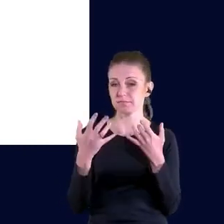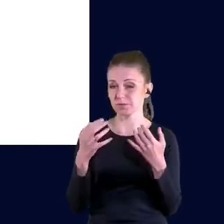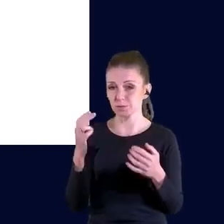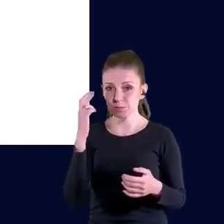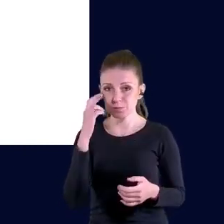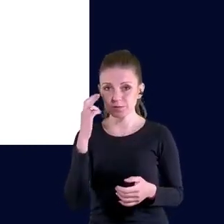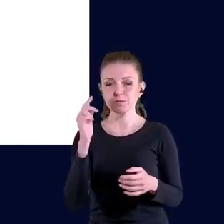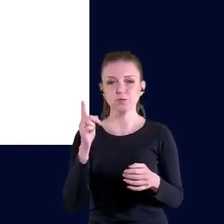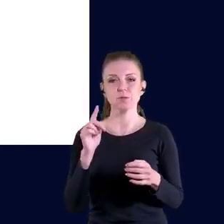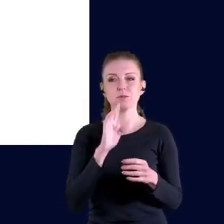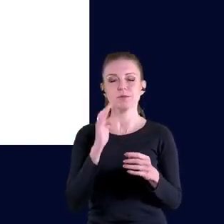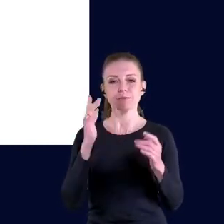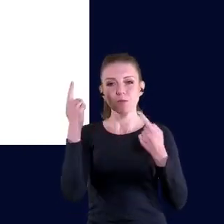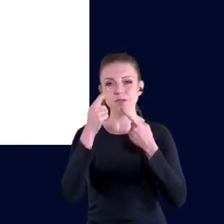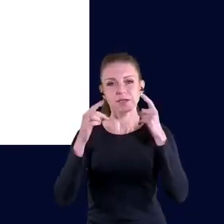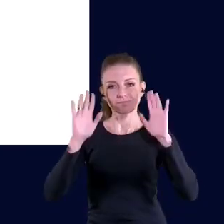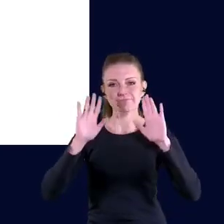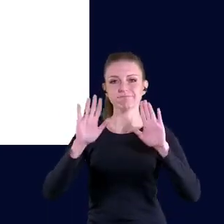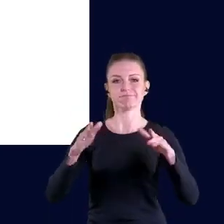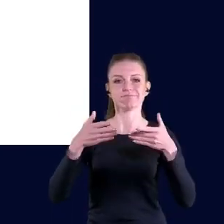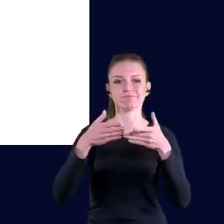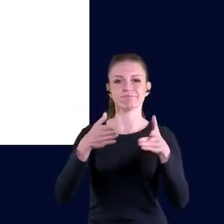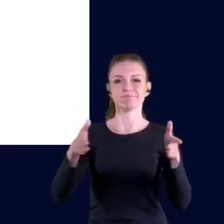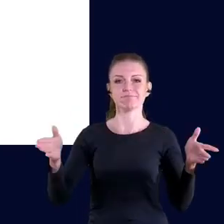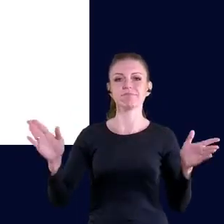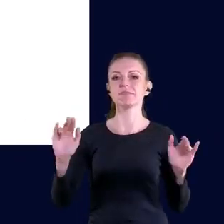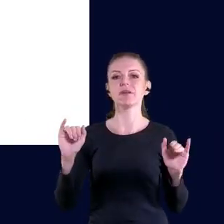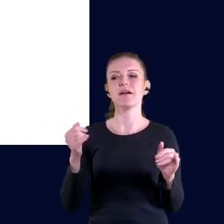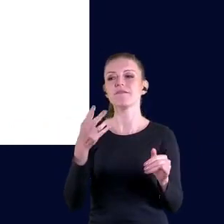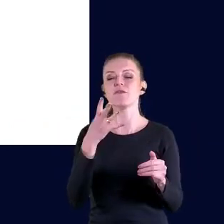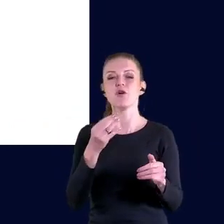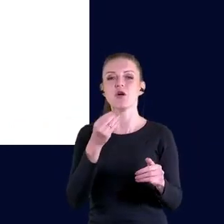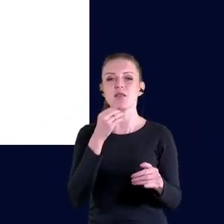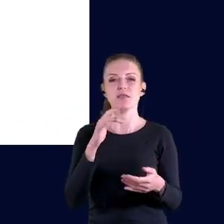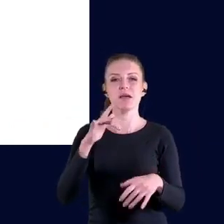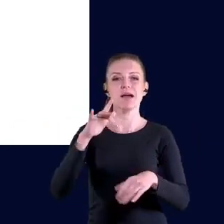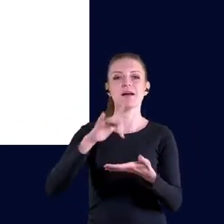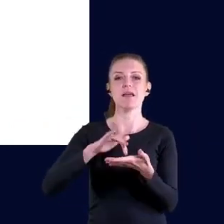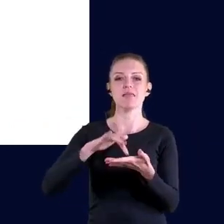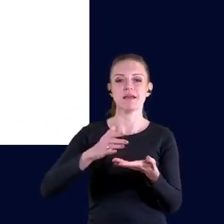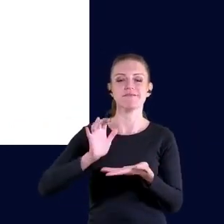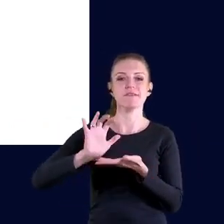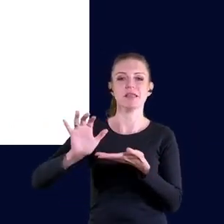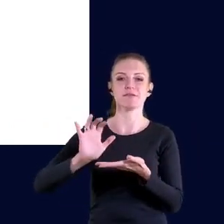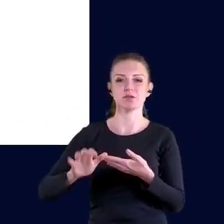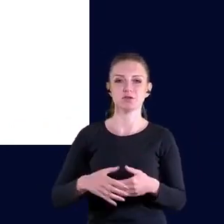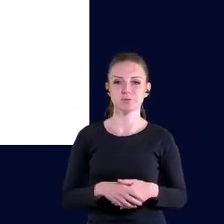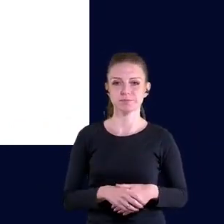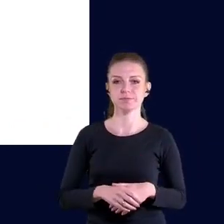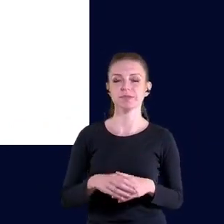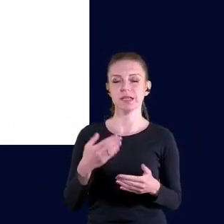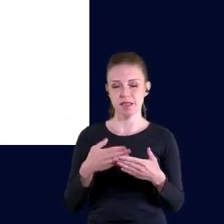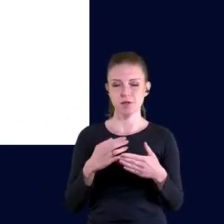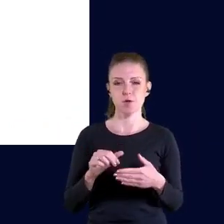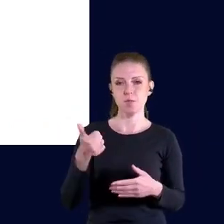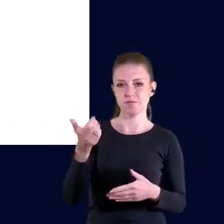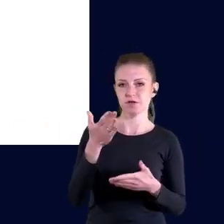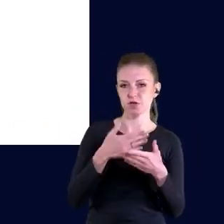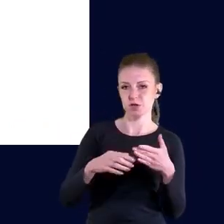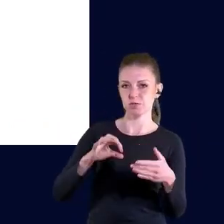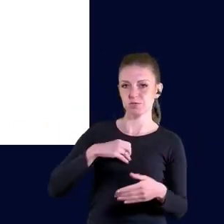szerszym kontekście w kontekście komercyjnego rynku wydawniczego i z tego właśnie powodu pierwsza część wystąpienia